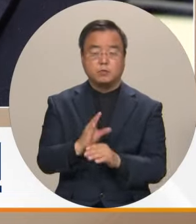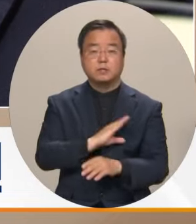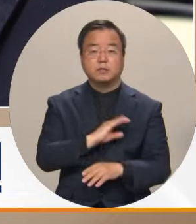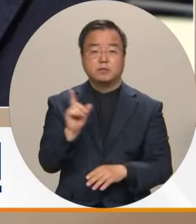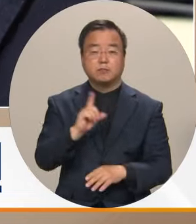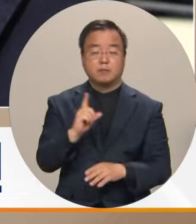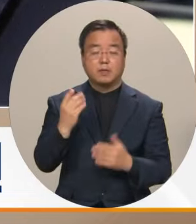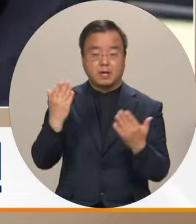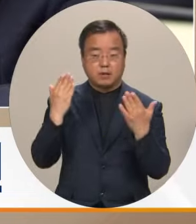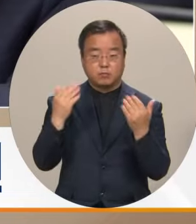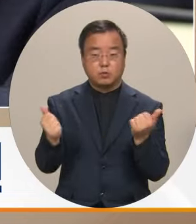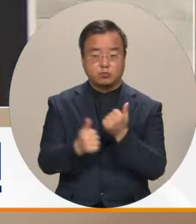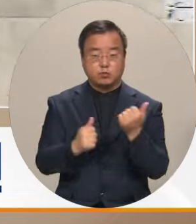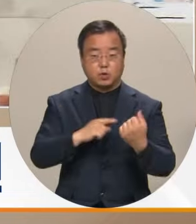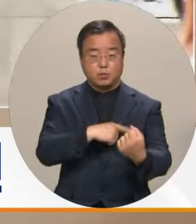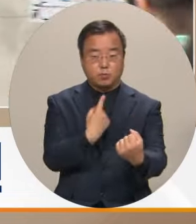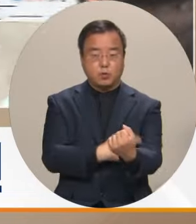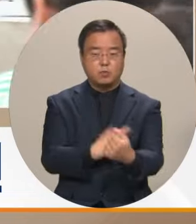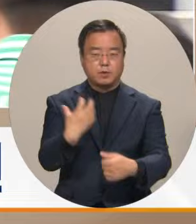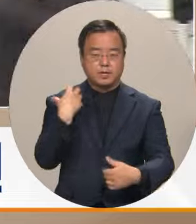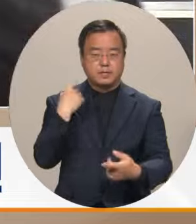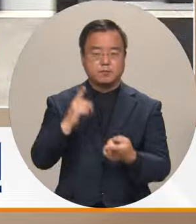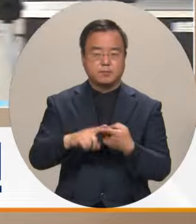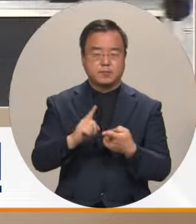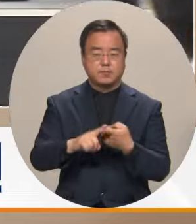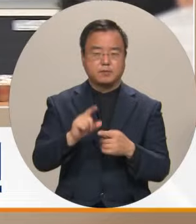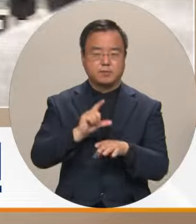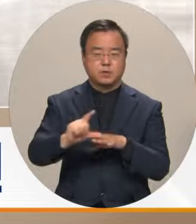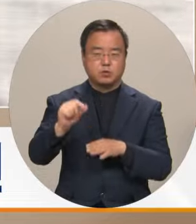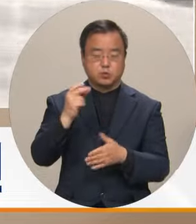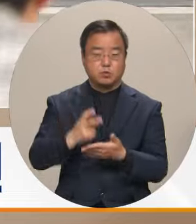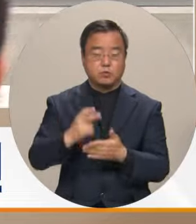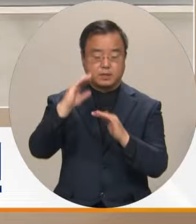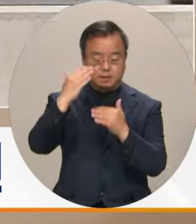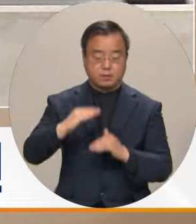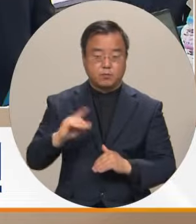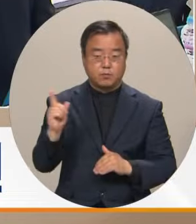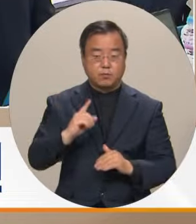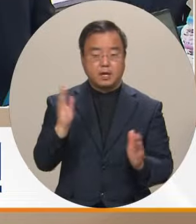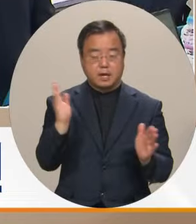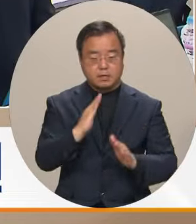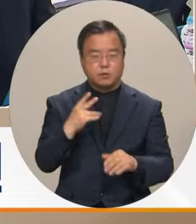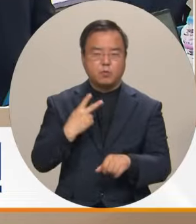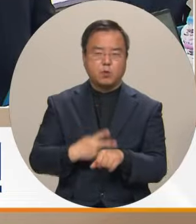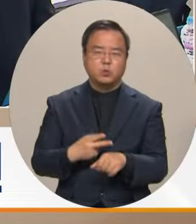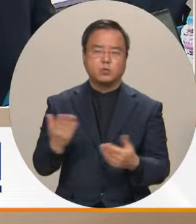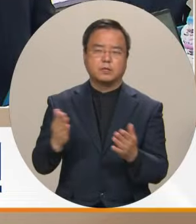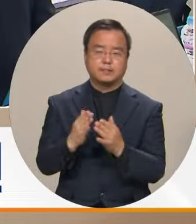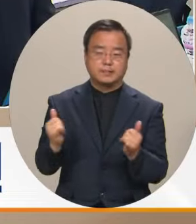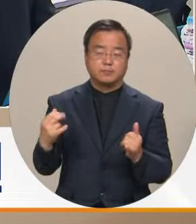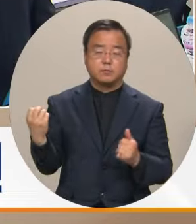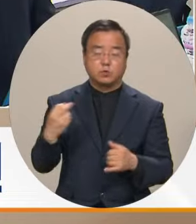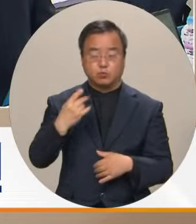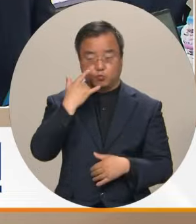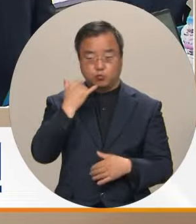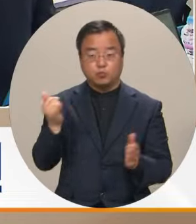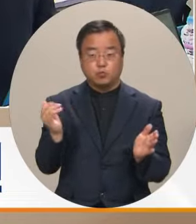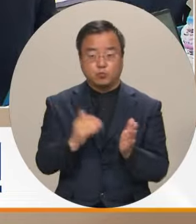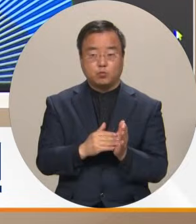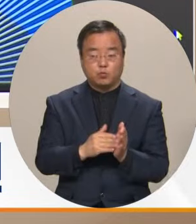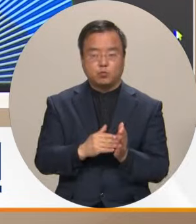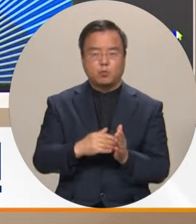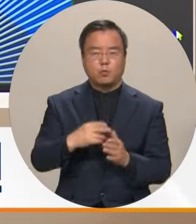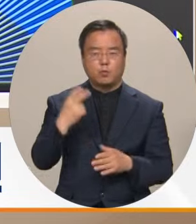학교 구성원의 권리와 책임에 관한 조례인요 조례 안에는 학생과 교직원뿐만 아니라 학부모 등이 보호자의